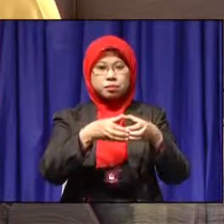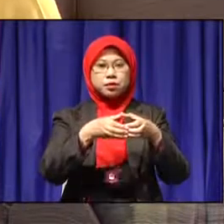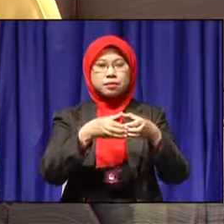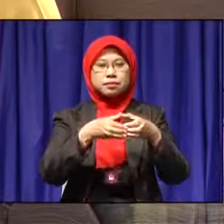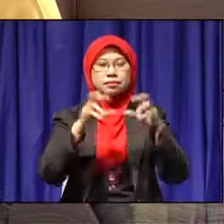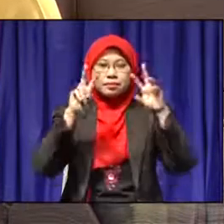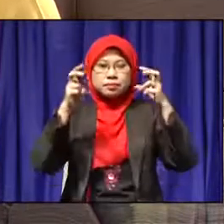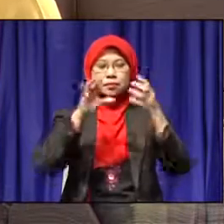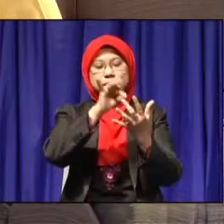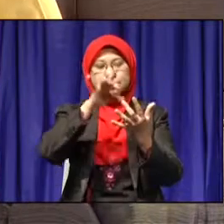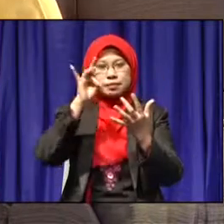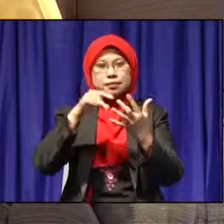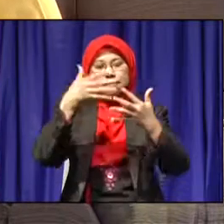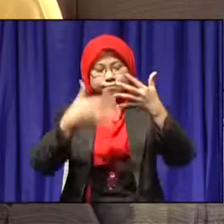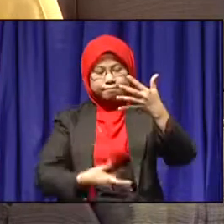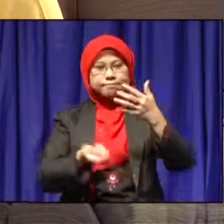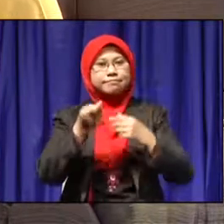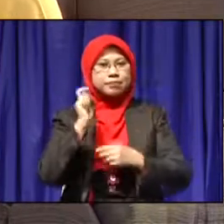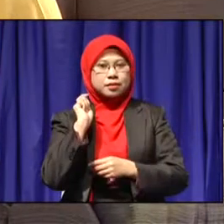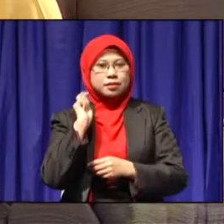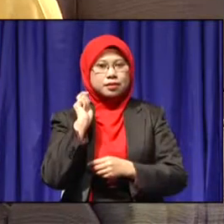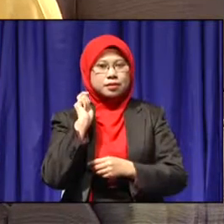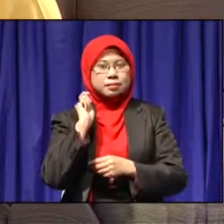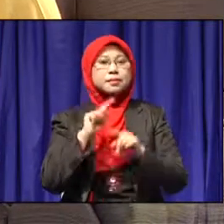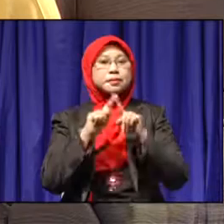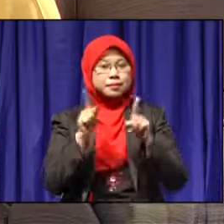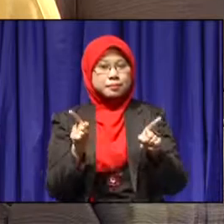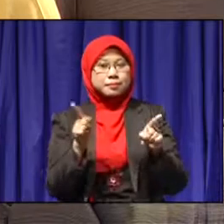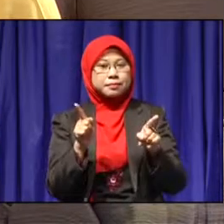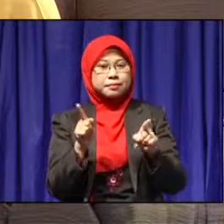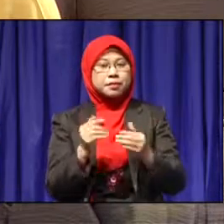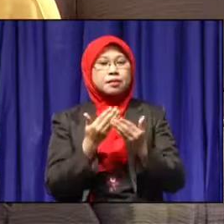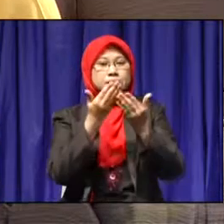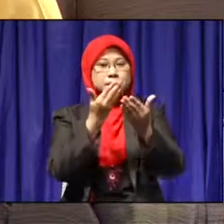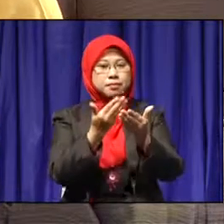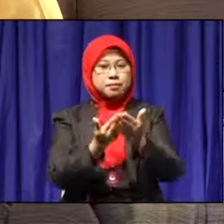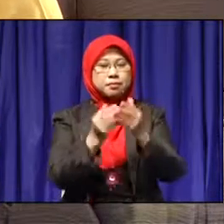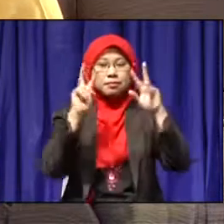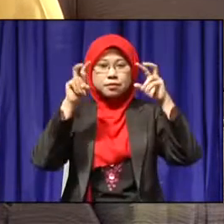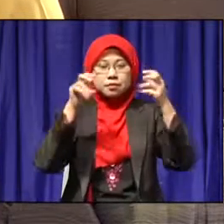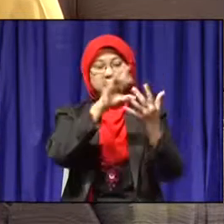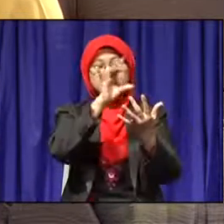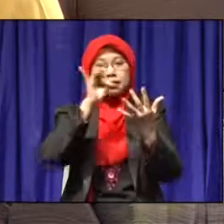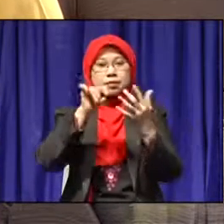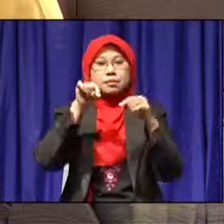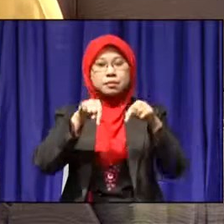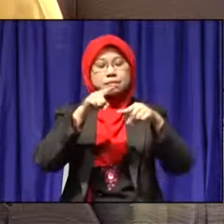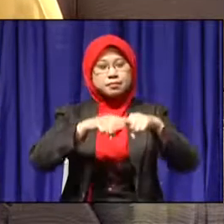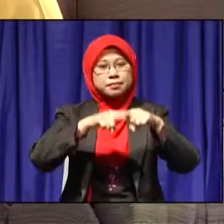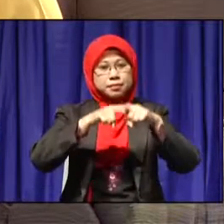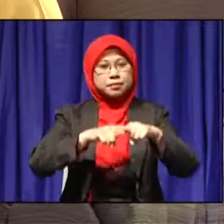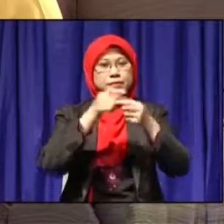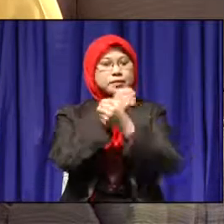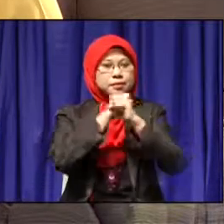pelajaran elektif yang telah kita senaraikan tadi walau bagaimanapun penawaran mata pelajaran elektif ini bergantung